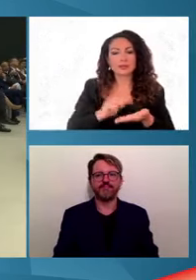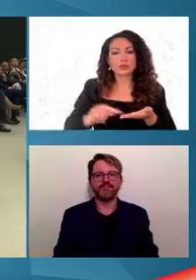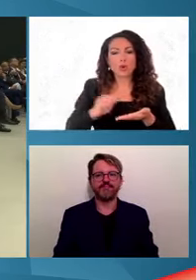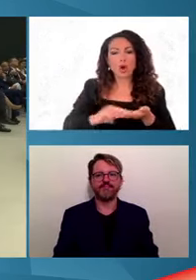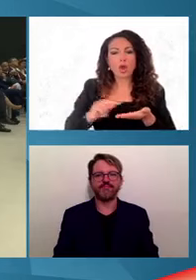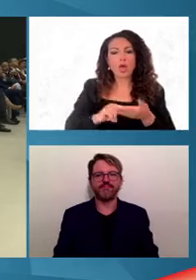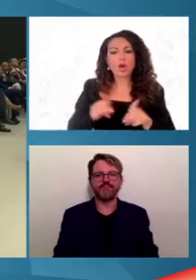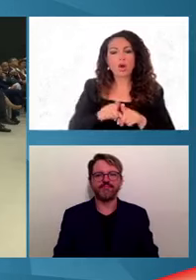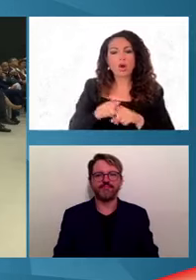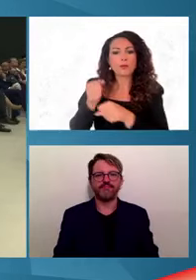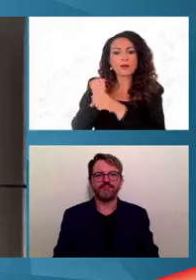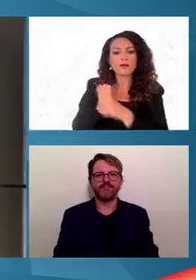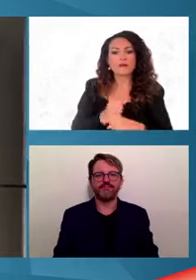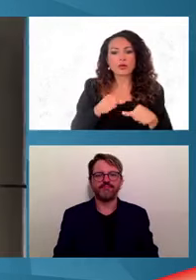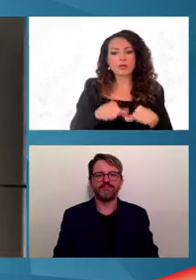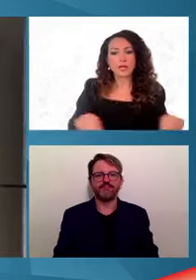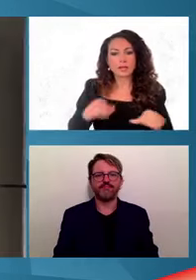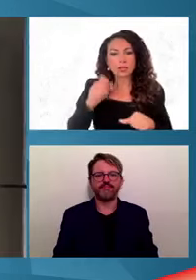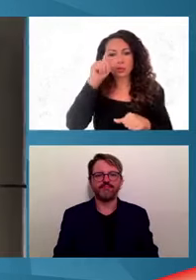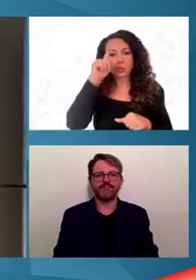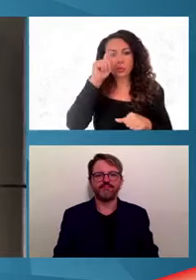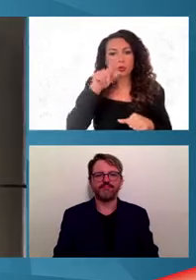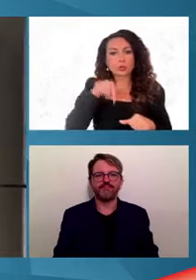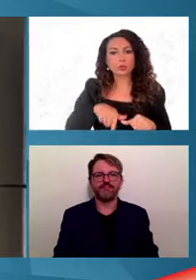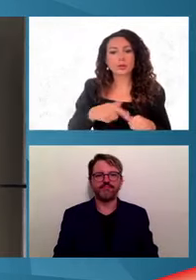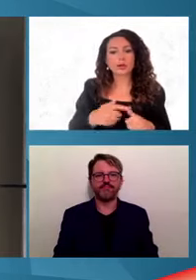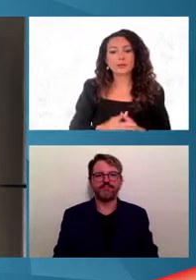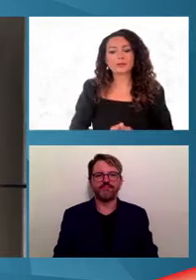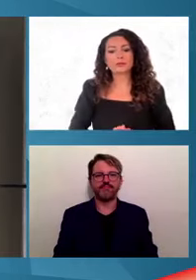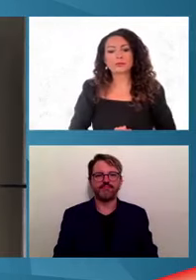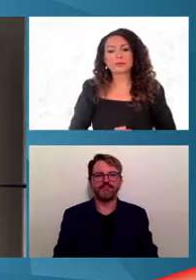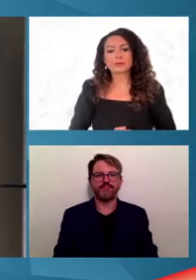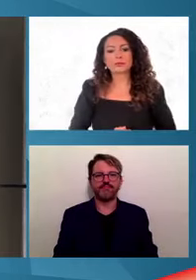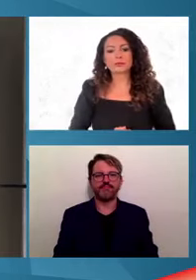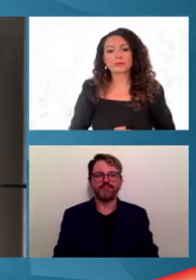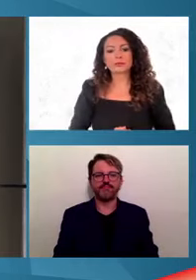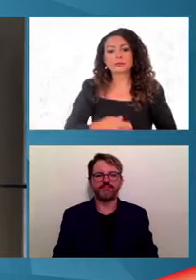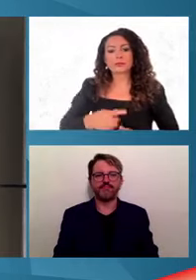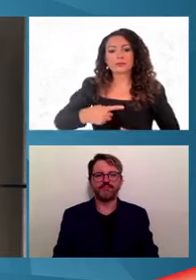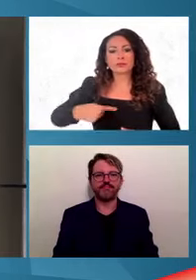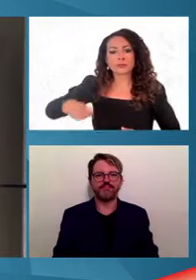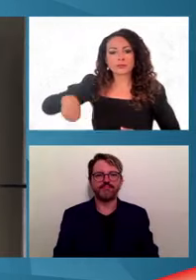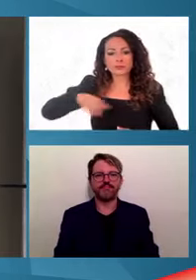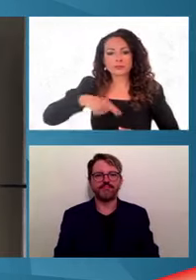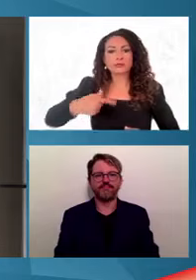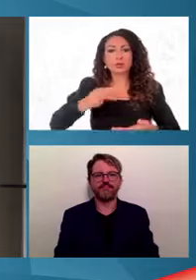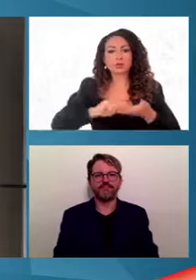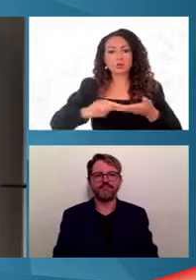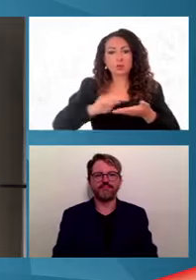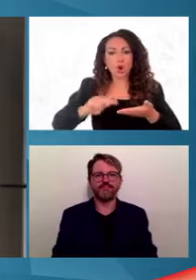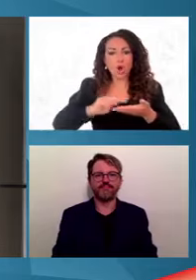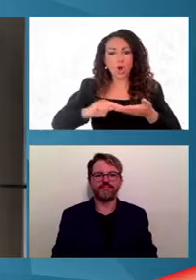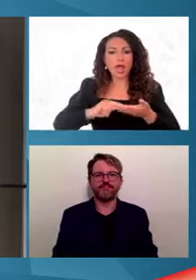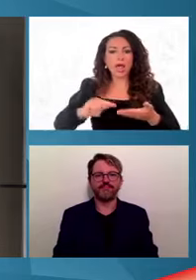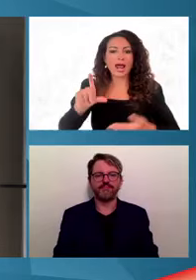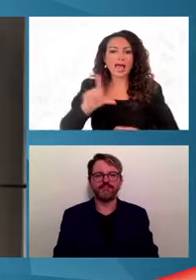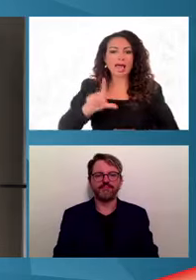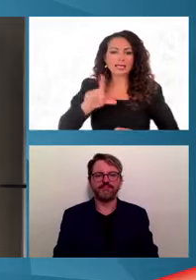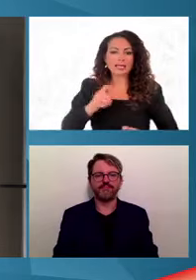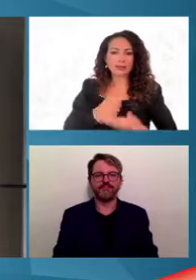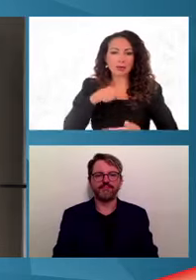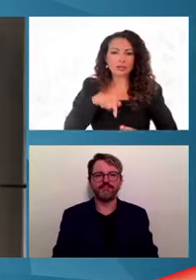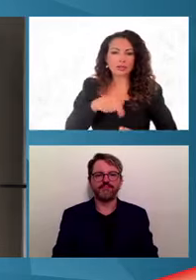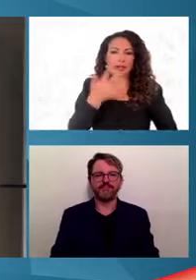nostro linguaggio, perché l'homme sono stigni in antasan. Per noi la scuola ladina è fondamentale, vorrei ringraziare naturalmente anche i